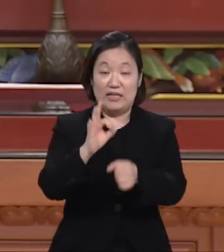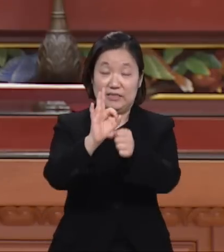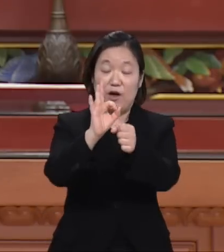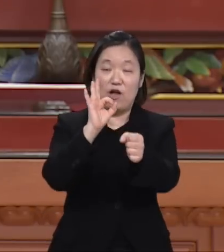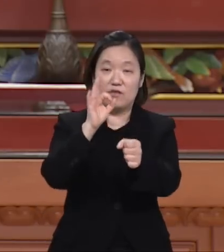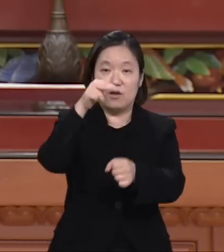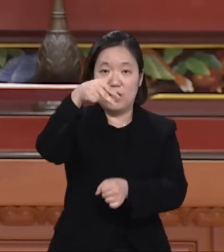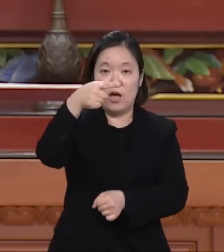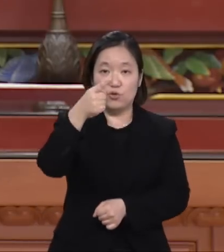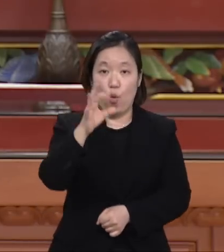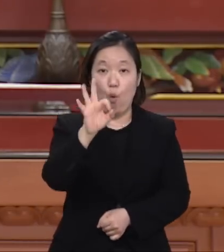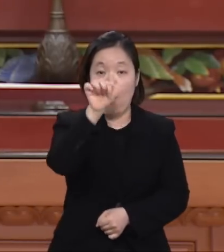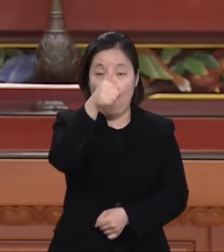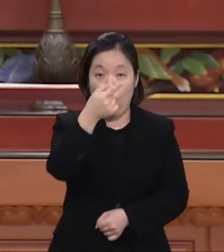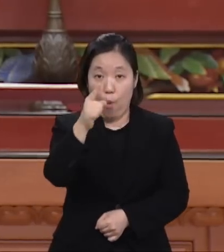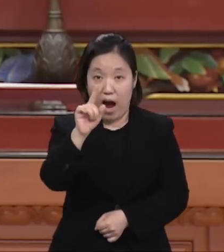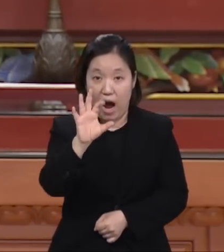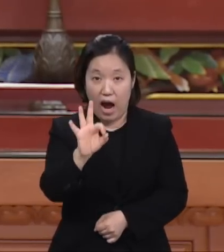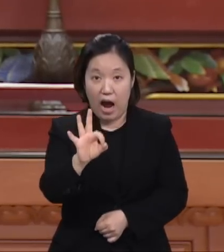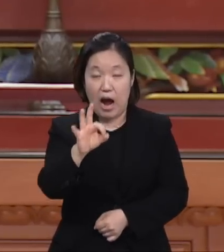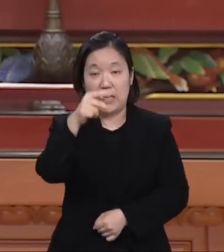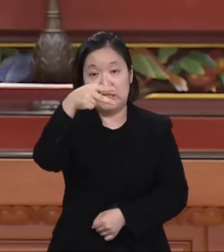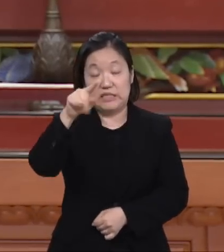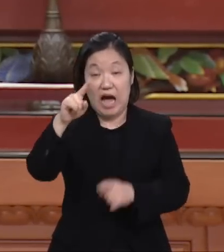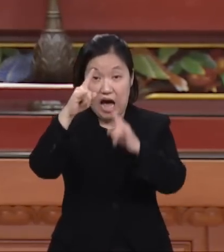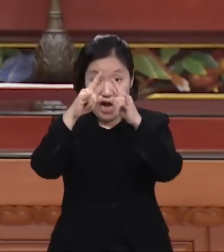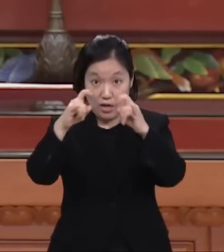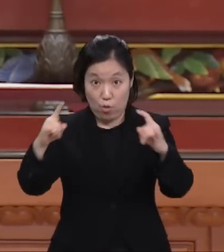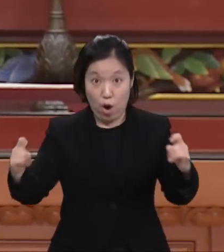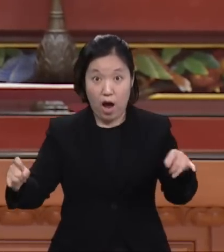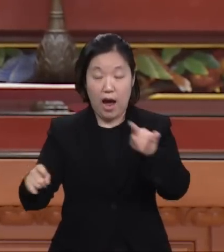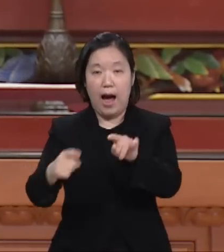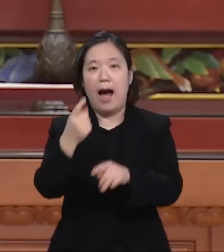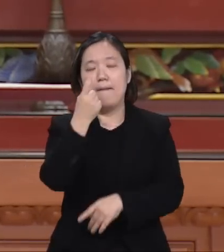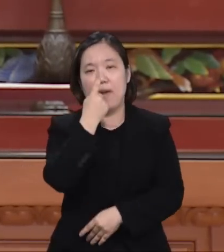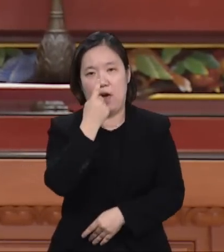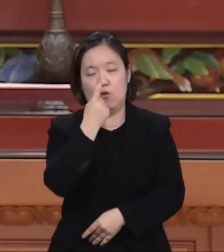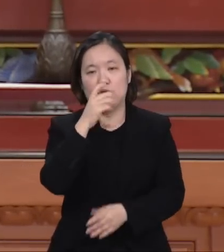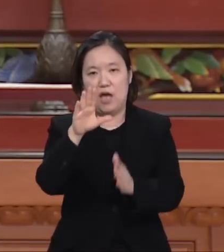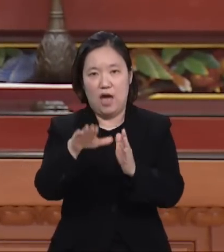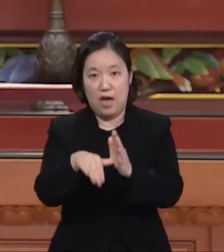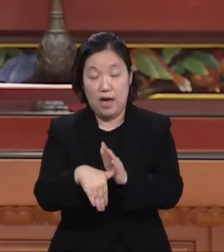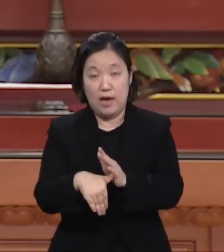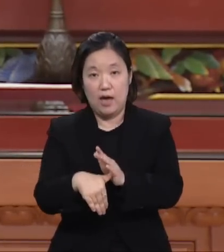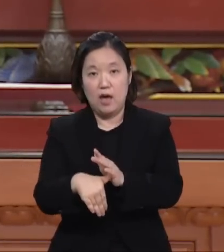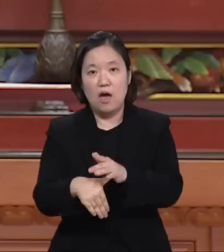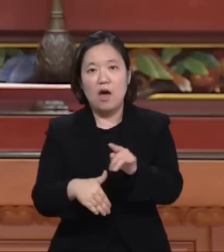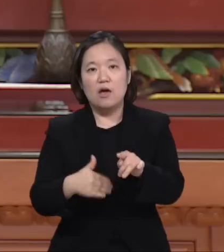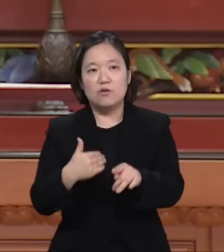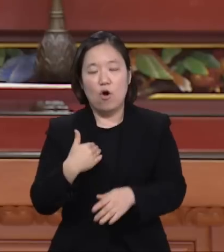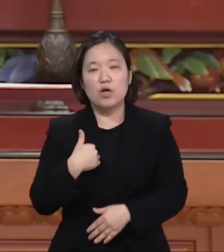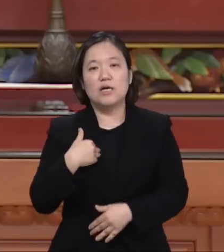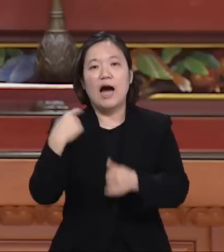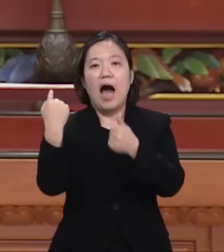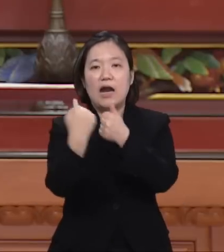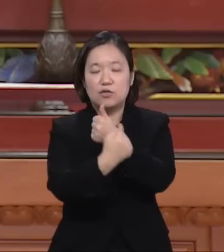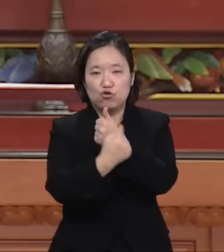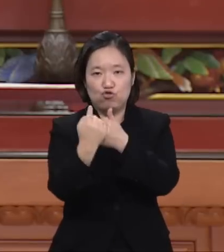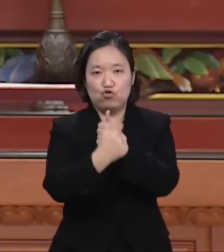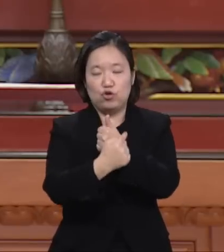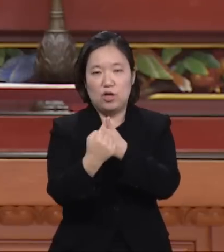송광사 유럽에 있었을 때 송광사 유럽에서 저에게 이제 율장을 가르쳐